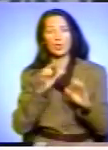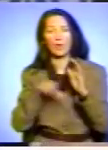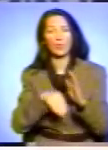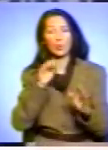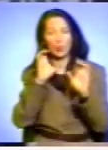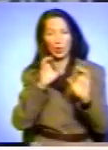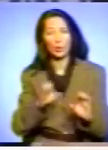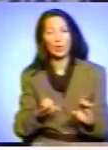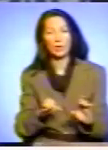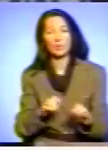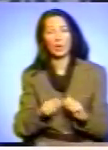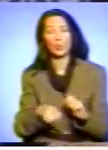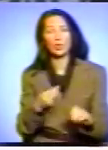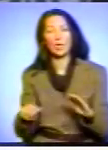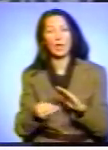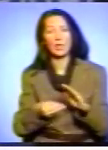Відносно